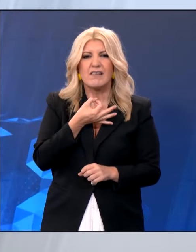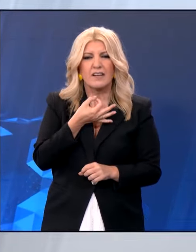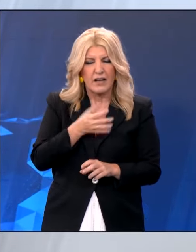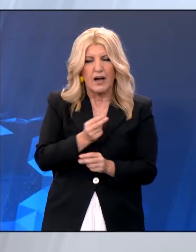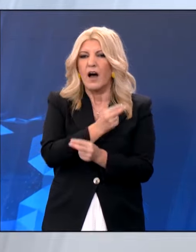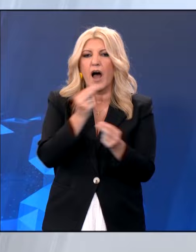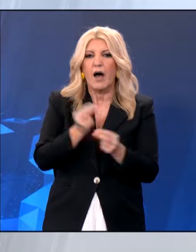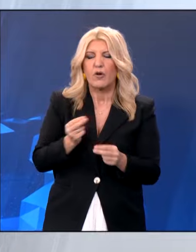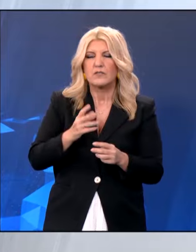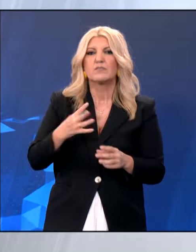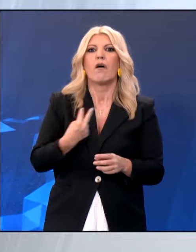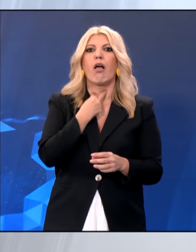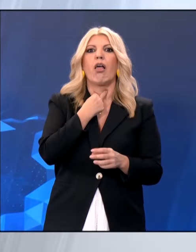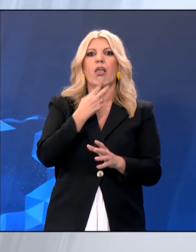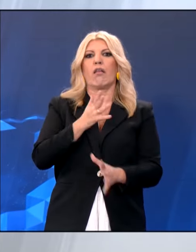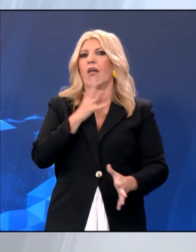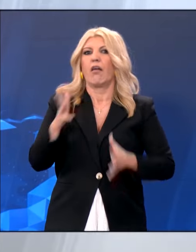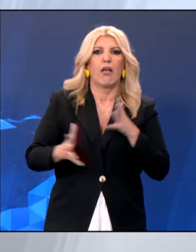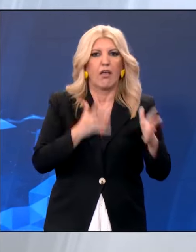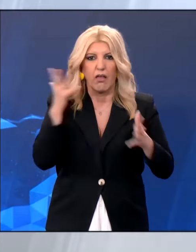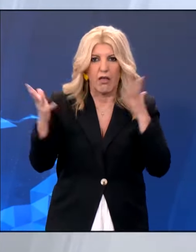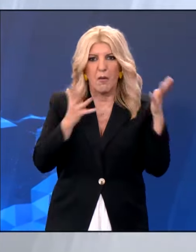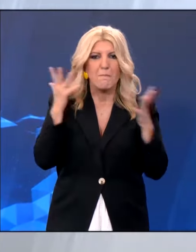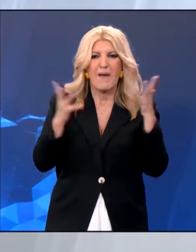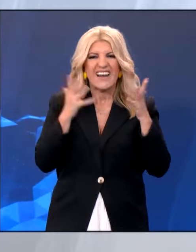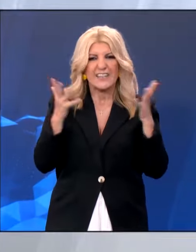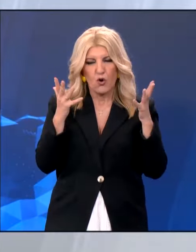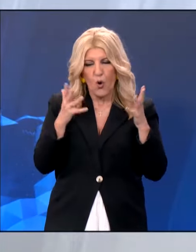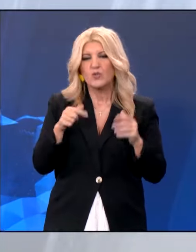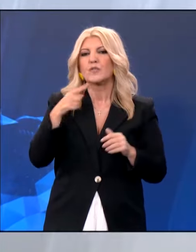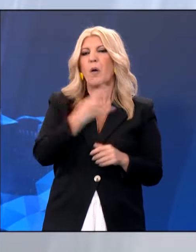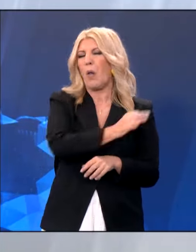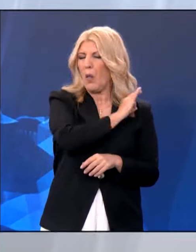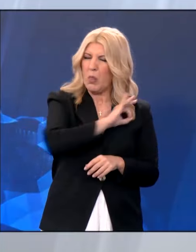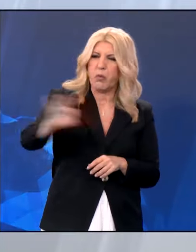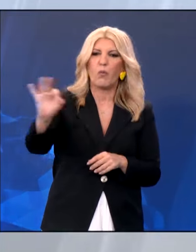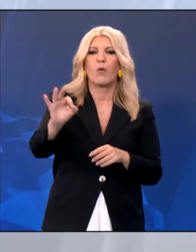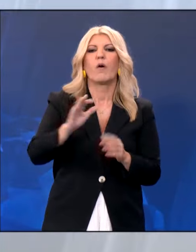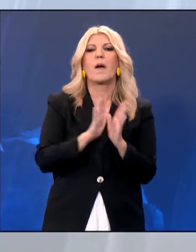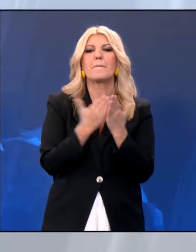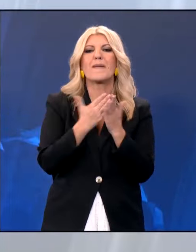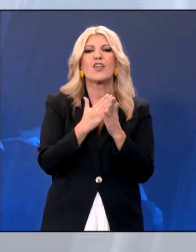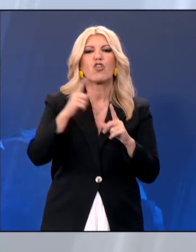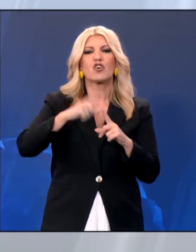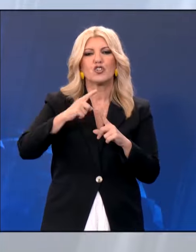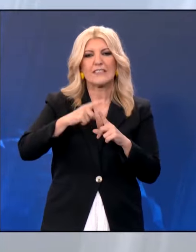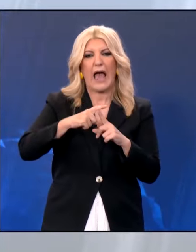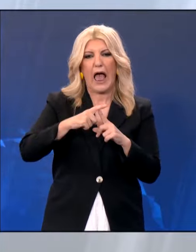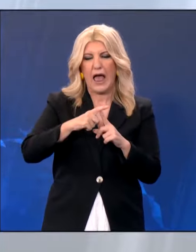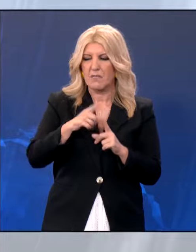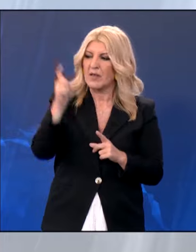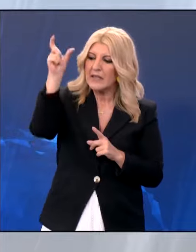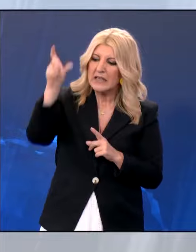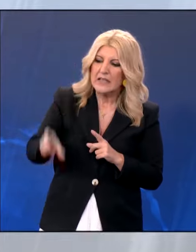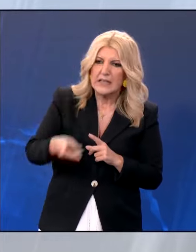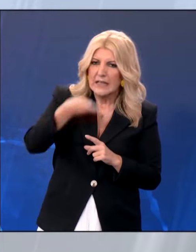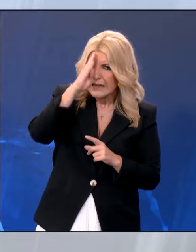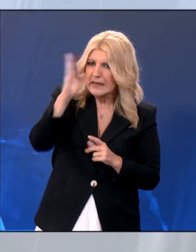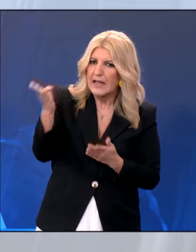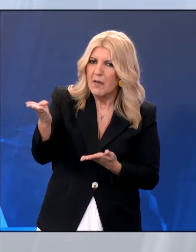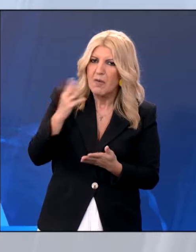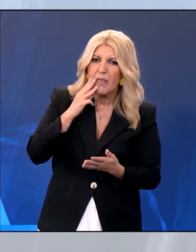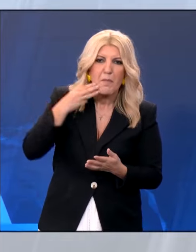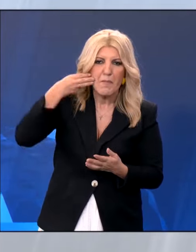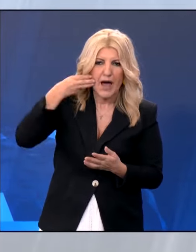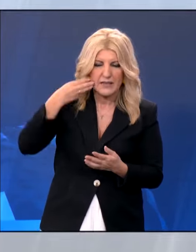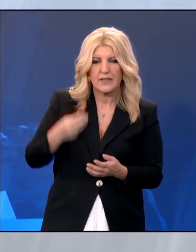που άρχισαν και πάλι να ακούγονται ονόματα. Η εμφάνιση του Τζο Μπάιντεν στο debate με τον Ντόναλντ Τραμπ εξελίχθηκε σε